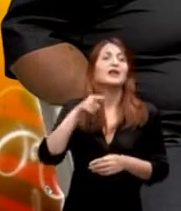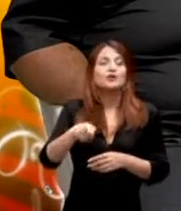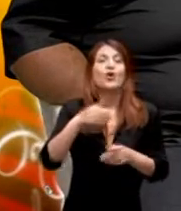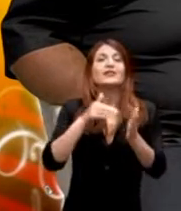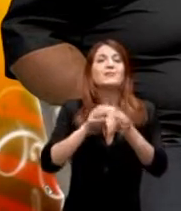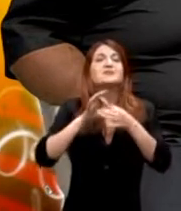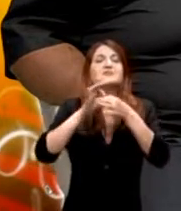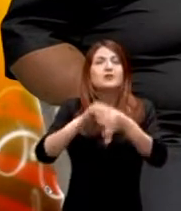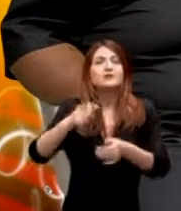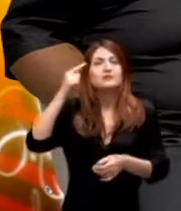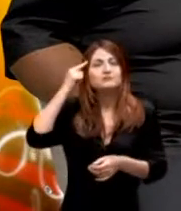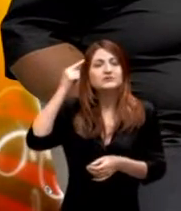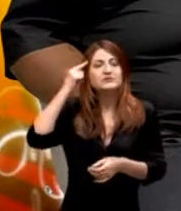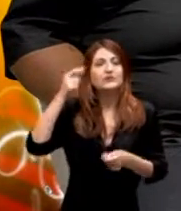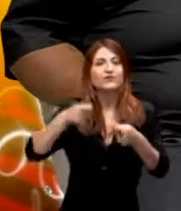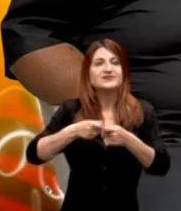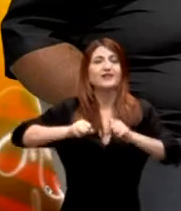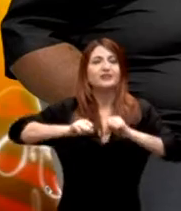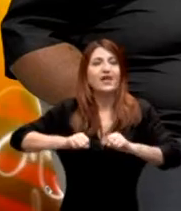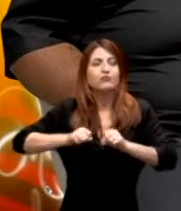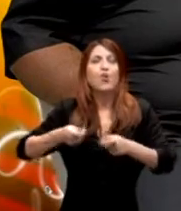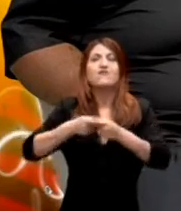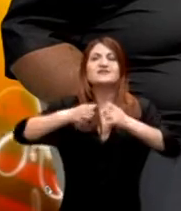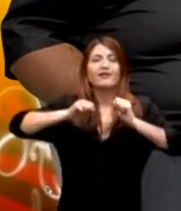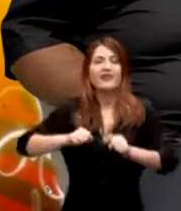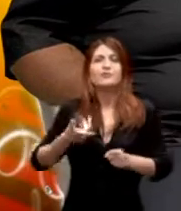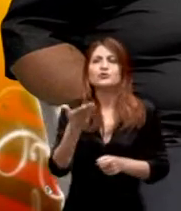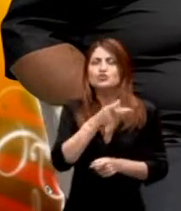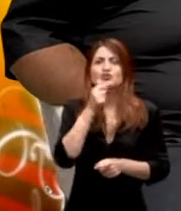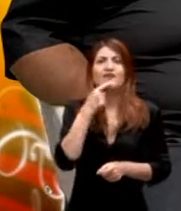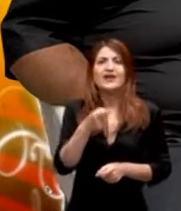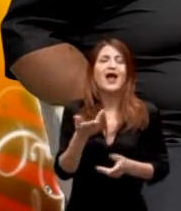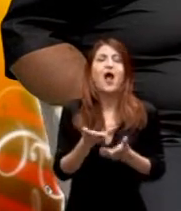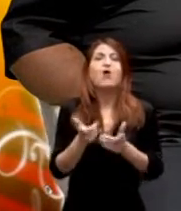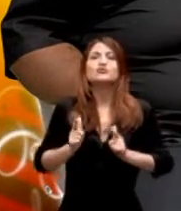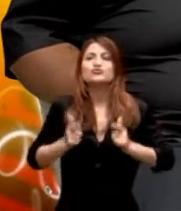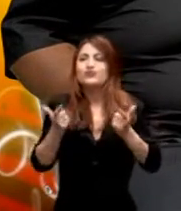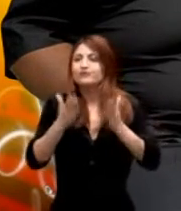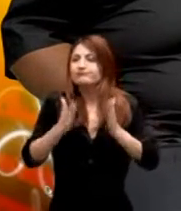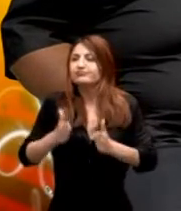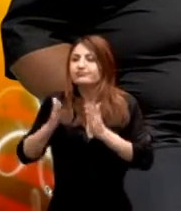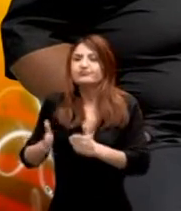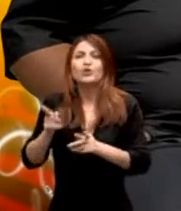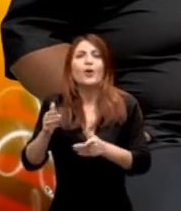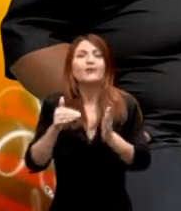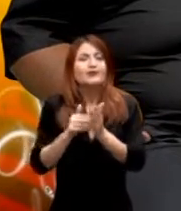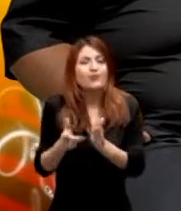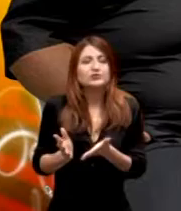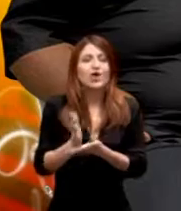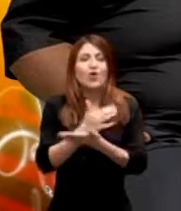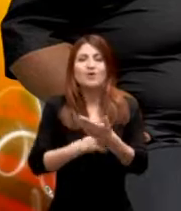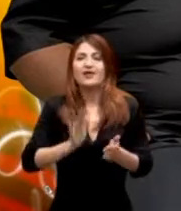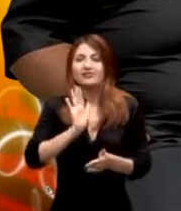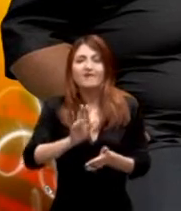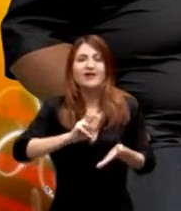na debljinu misliti. I najvažnije ovo što je gospodin rekao u početku, stil života mora se primijeniti